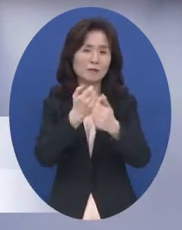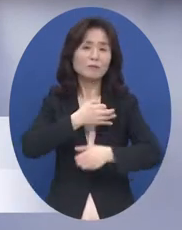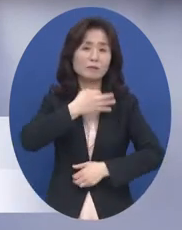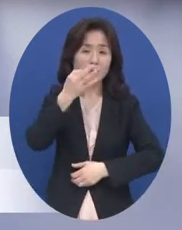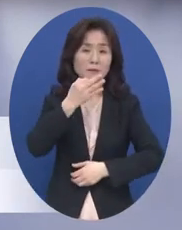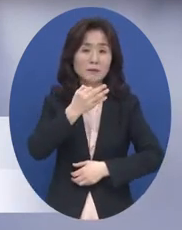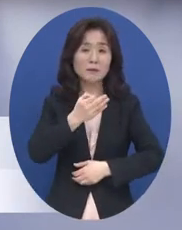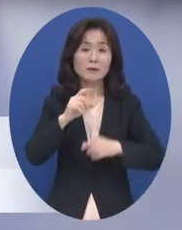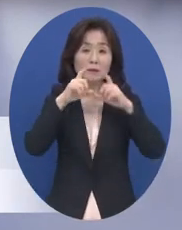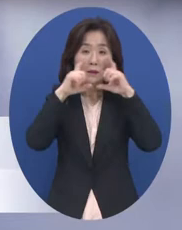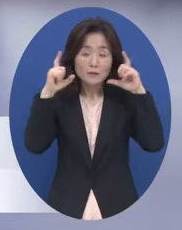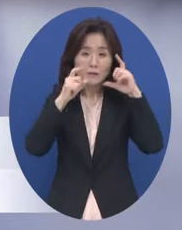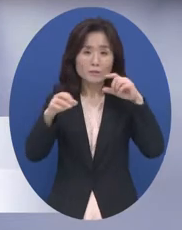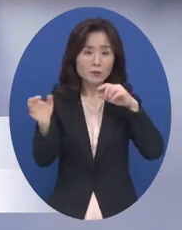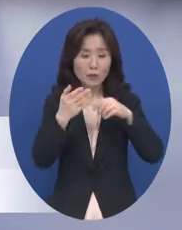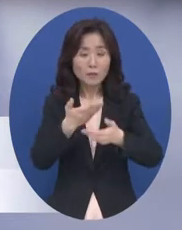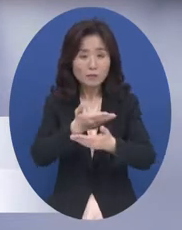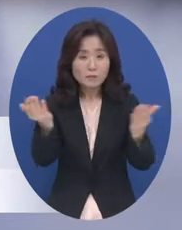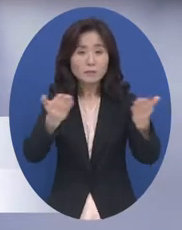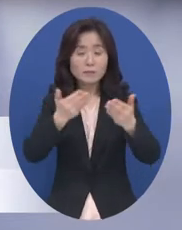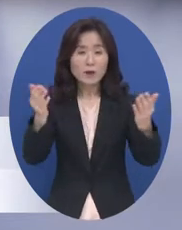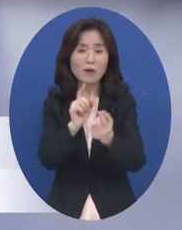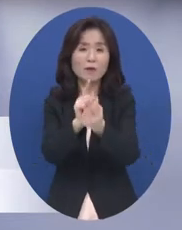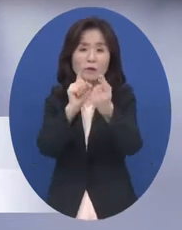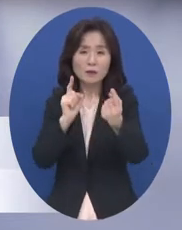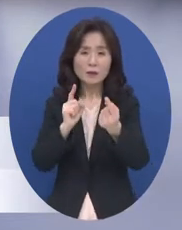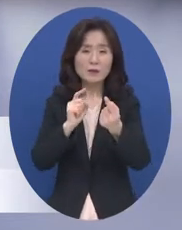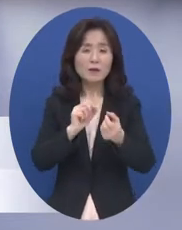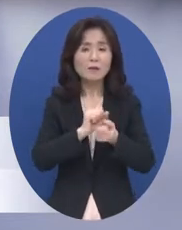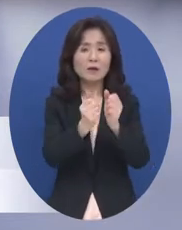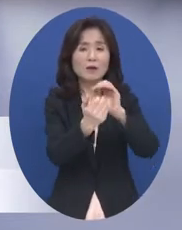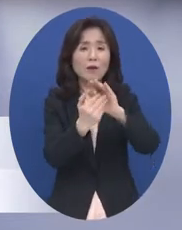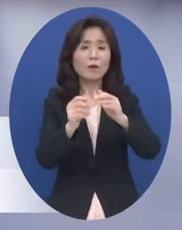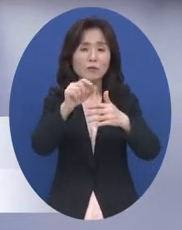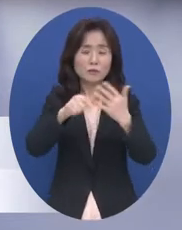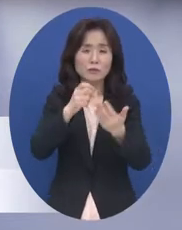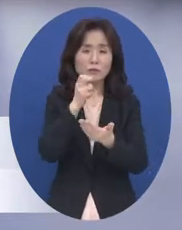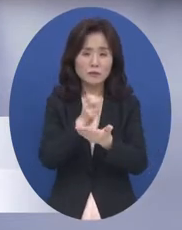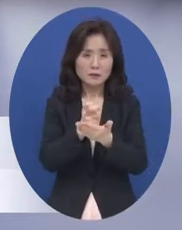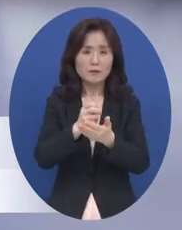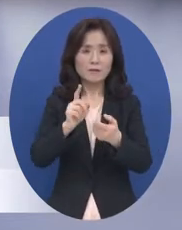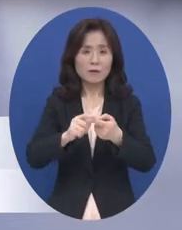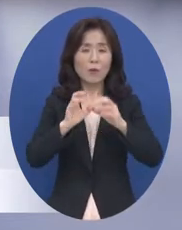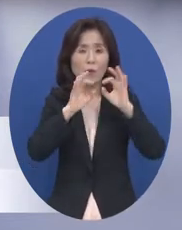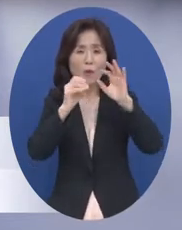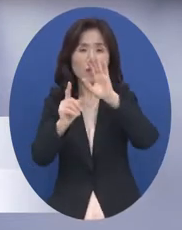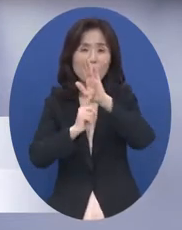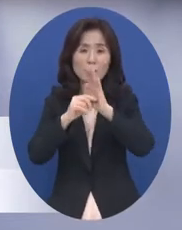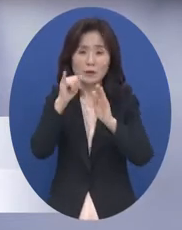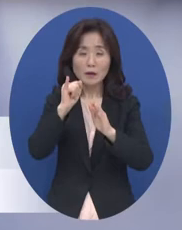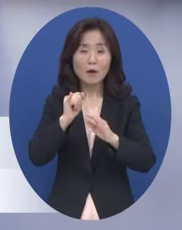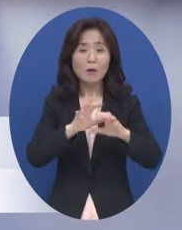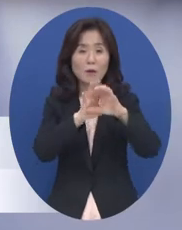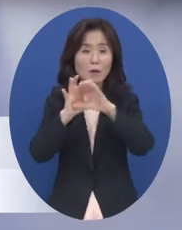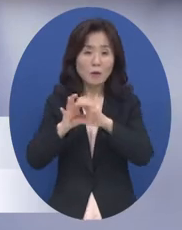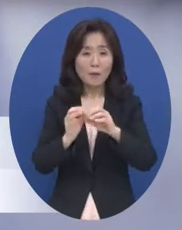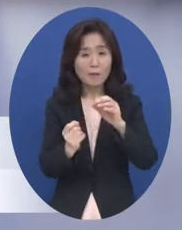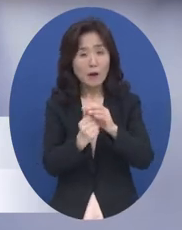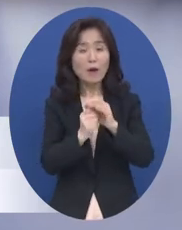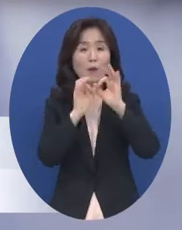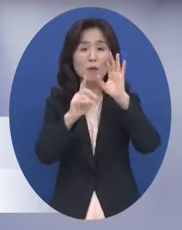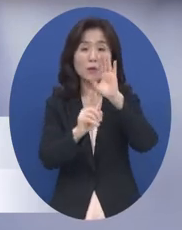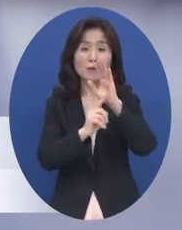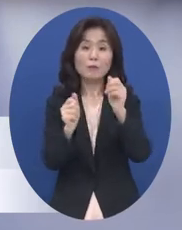마스크를 무료로 나눠주며 거리두기 등 방역수칙을 홍보하고 있습니다. 코로나 이색 홍보맨, 꽃 아저씨를 최창순